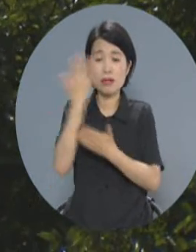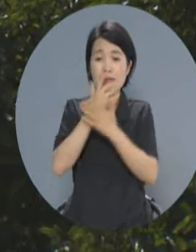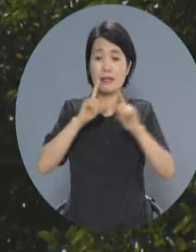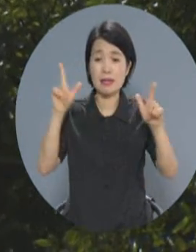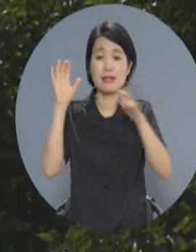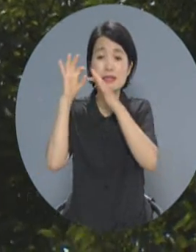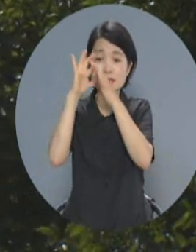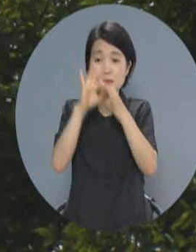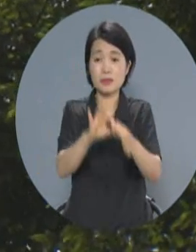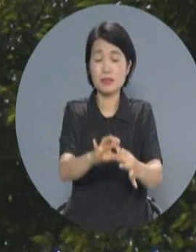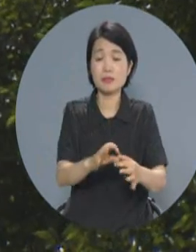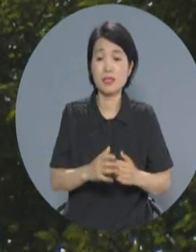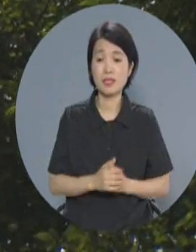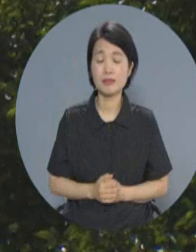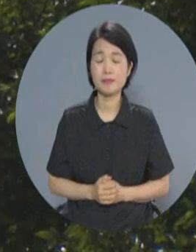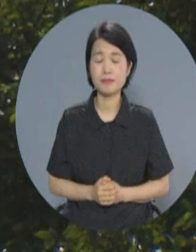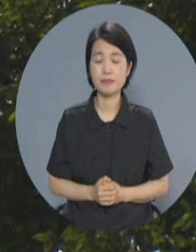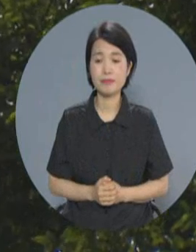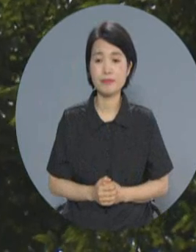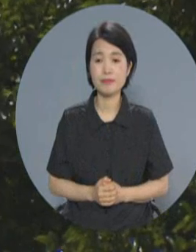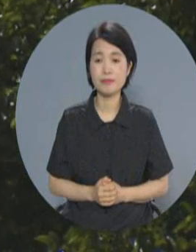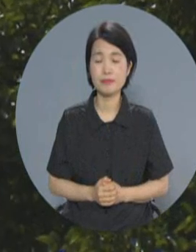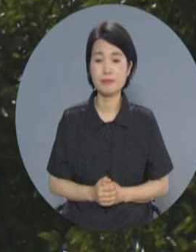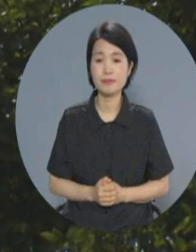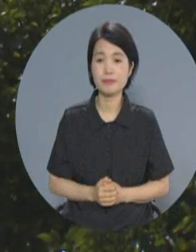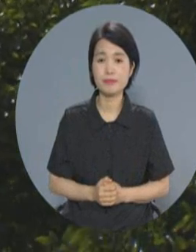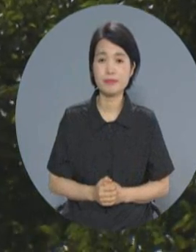이어지겠습니다 지금까지 ai 날씨였습니다